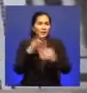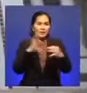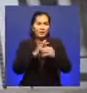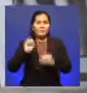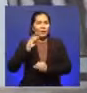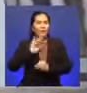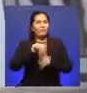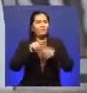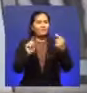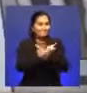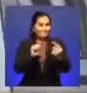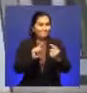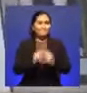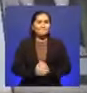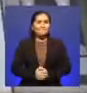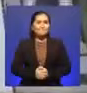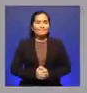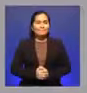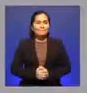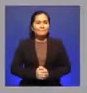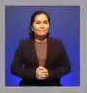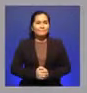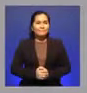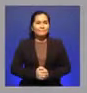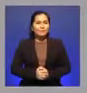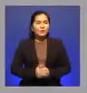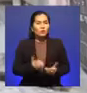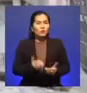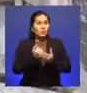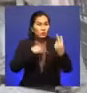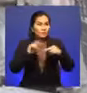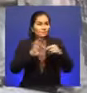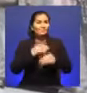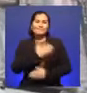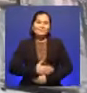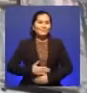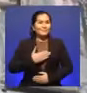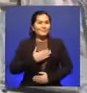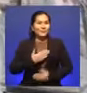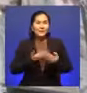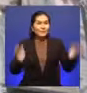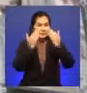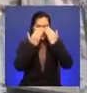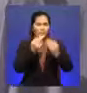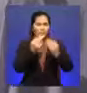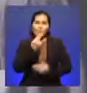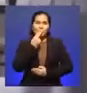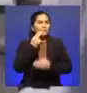คมให้กับคนในชุมชนไม่ว่าจะเป็นด้านสุขภาพ มัสยิดปลอดบุรี